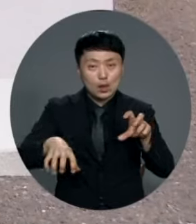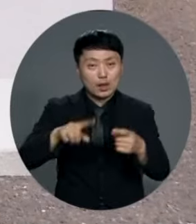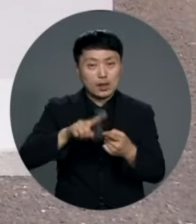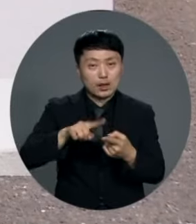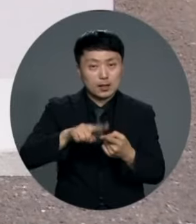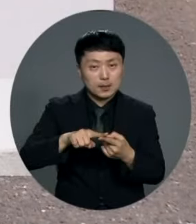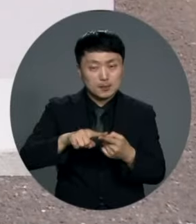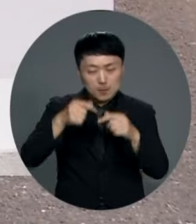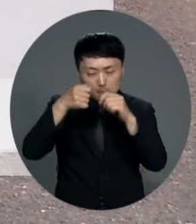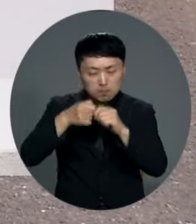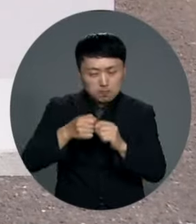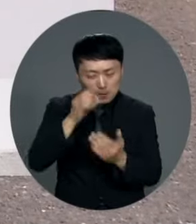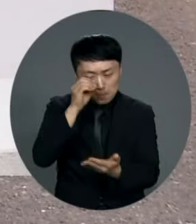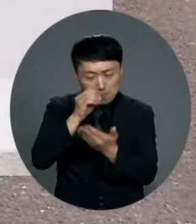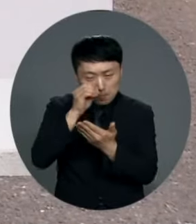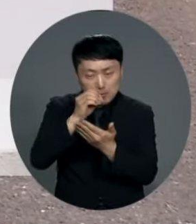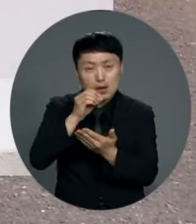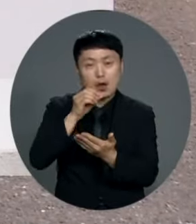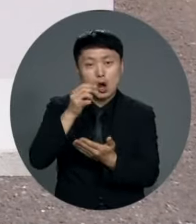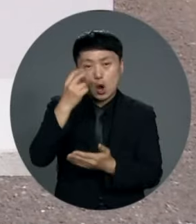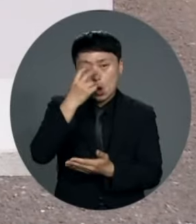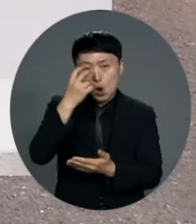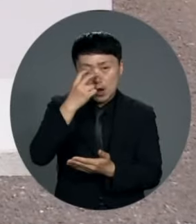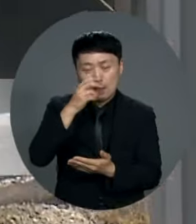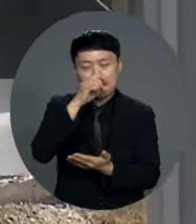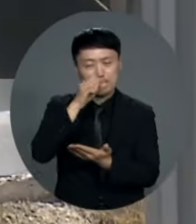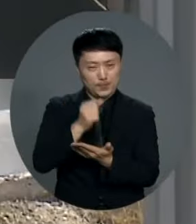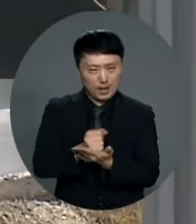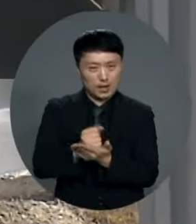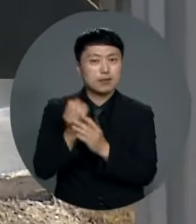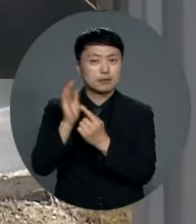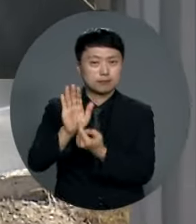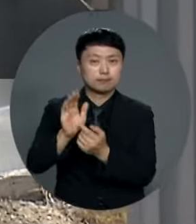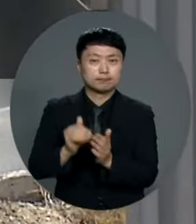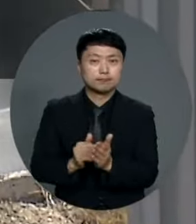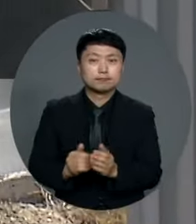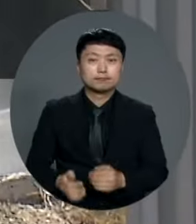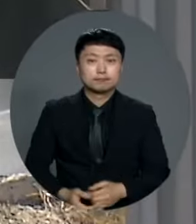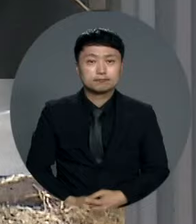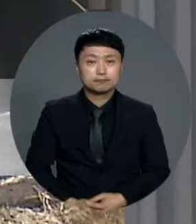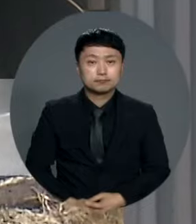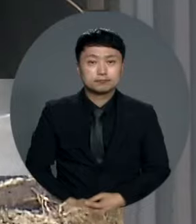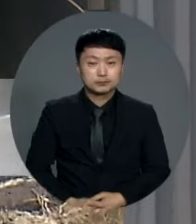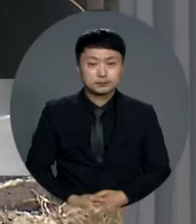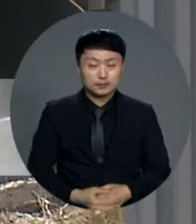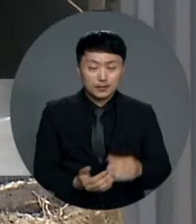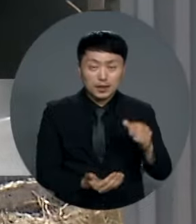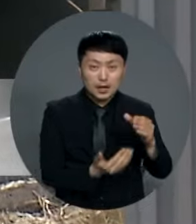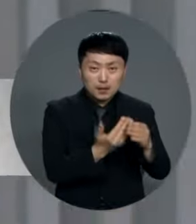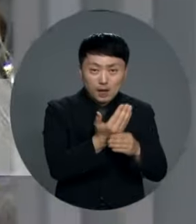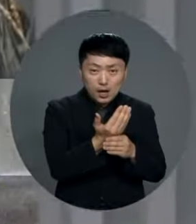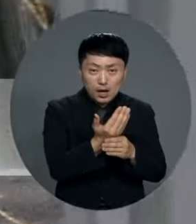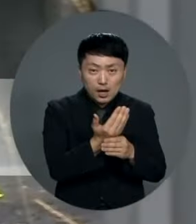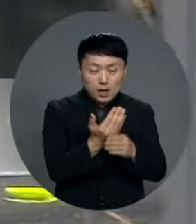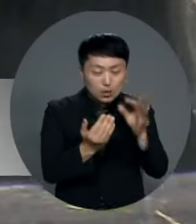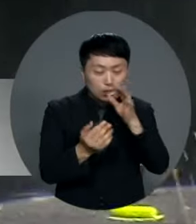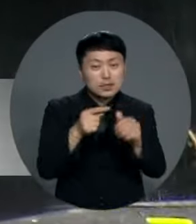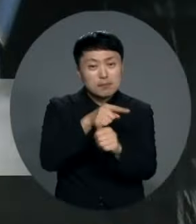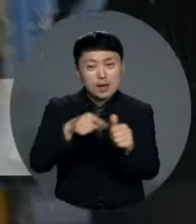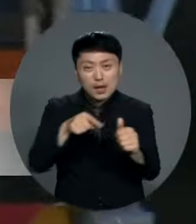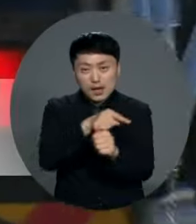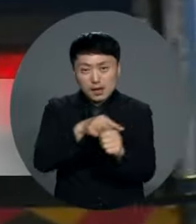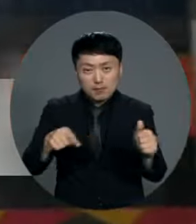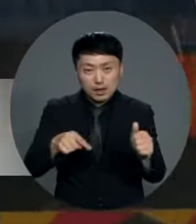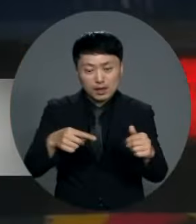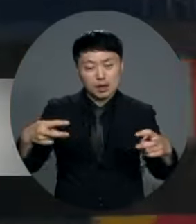벌인 임상 정밀 검사에서 음성 판정이 나왔다고 밝혔습니다. 발병 농장에서 출하한 돼지 도축장을